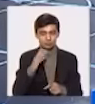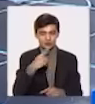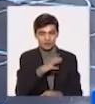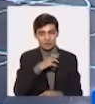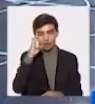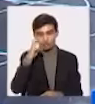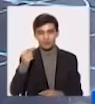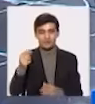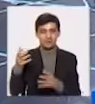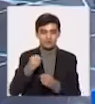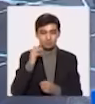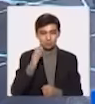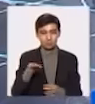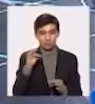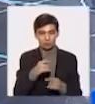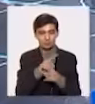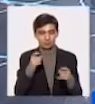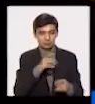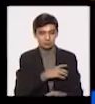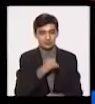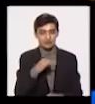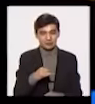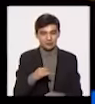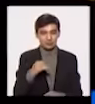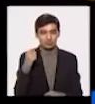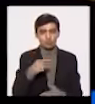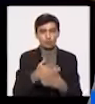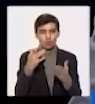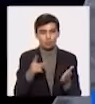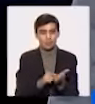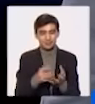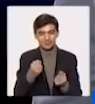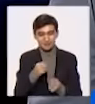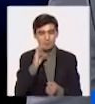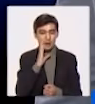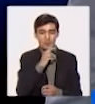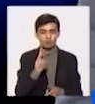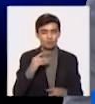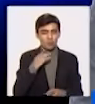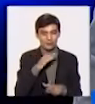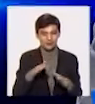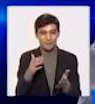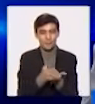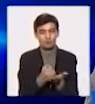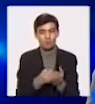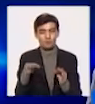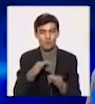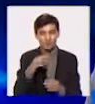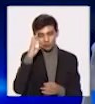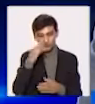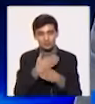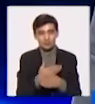қордан ақша алуымыз мүмкін деп ағынан жарылды. Ал мыңдаған зейнеткер мен көпбалалы аналарды мемлекеттен берілетін әлеуметтік